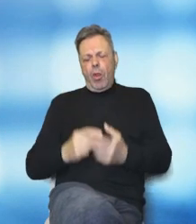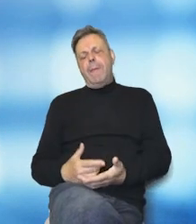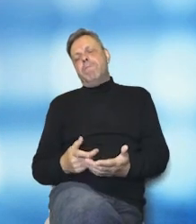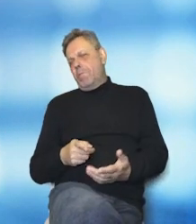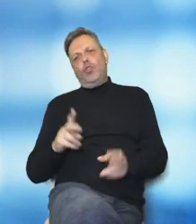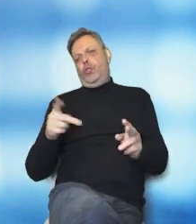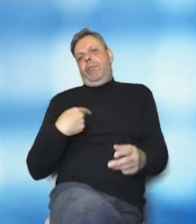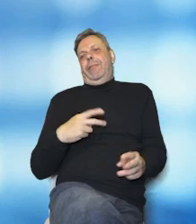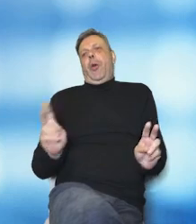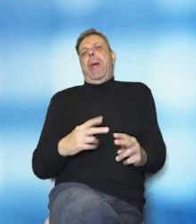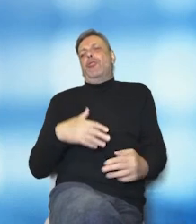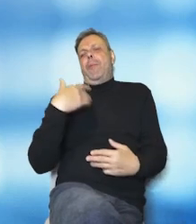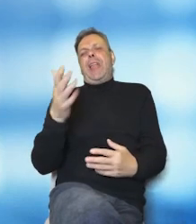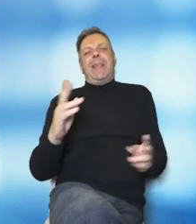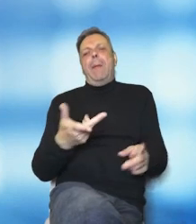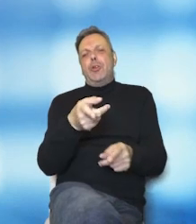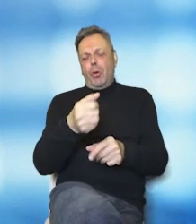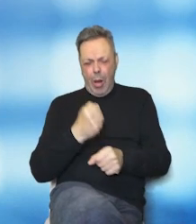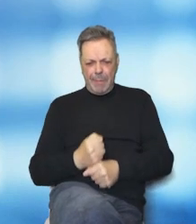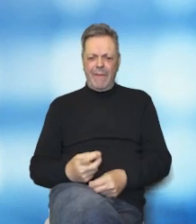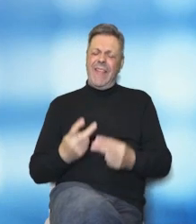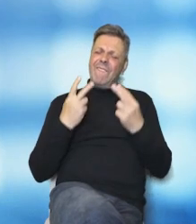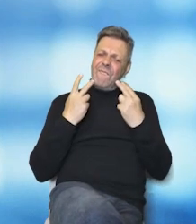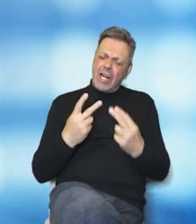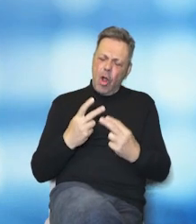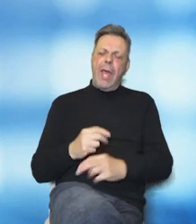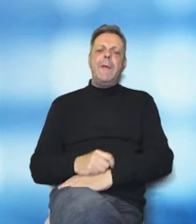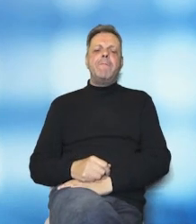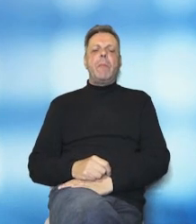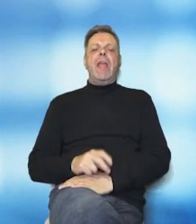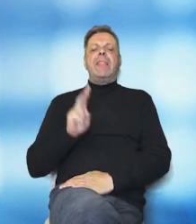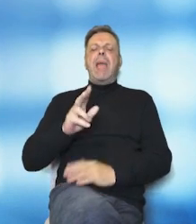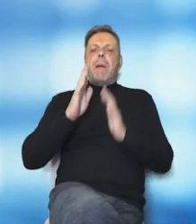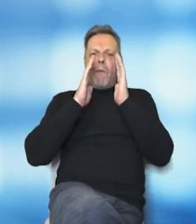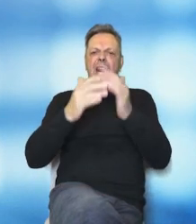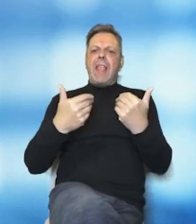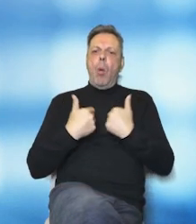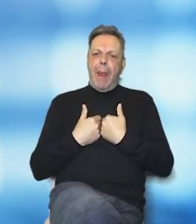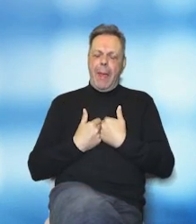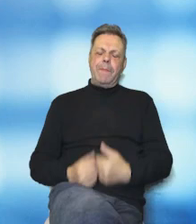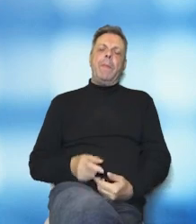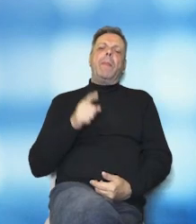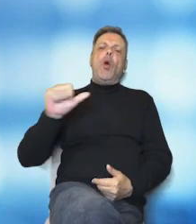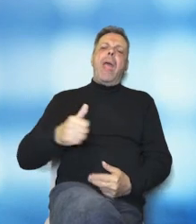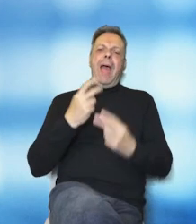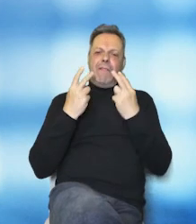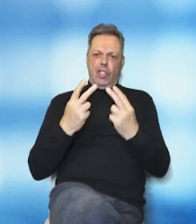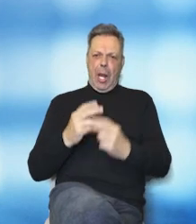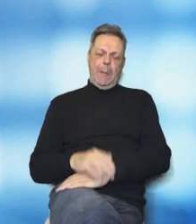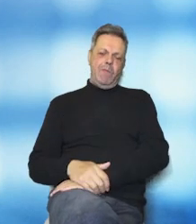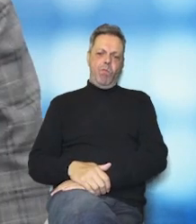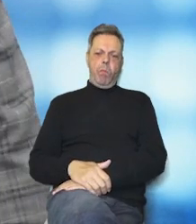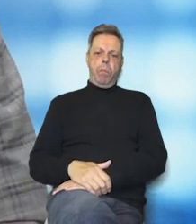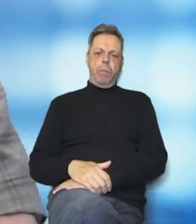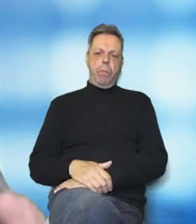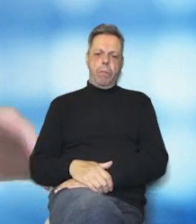glava. Tako da je bitno, bitno je da ima povjerenje u mene. Evo, mislim da je to najvažnije. Mm-hmm.